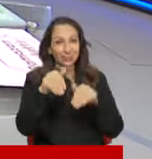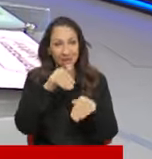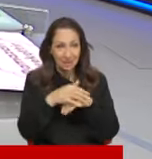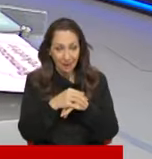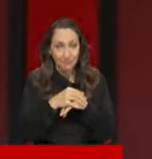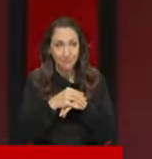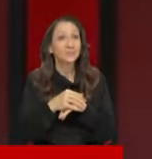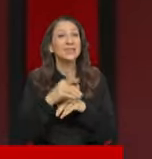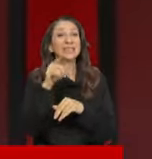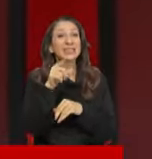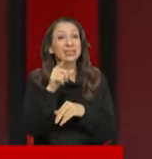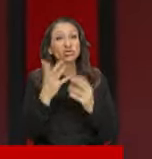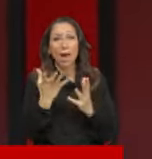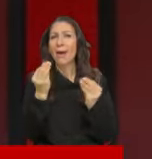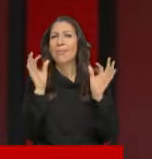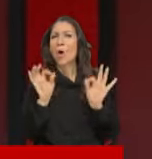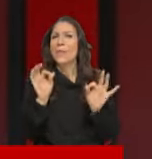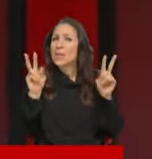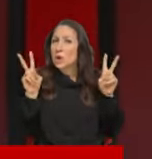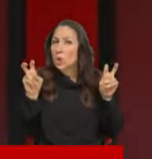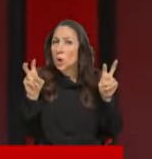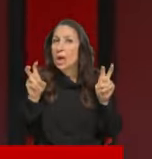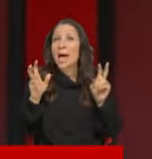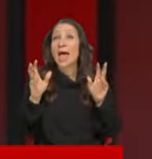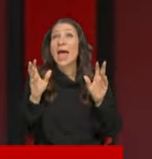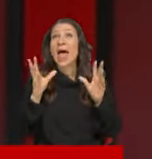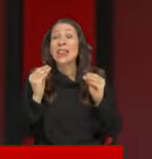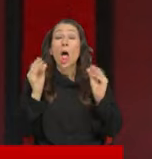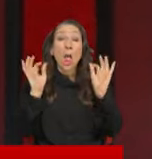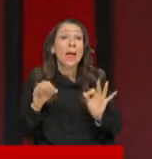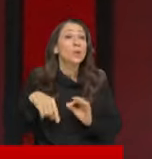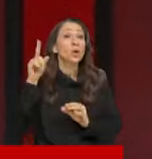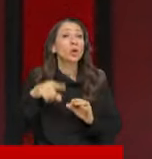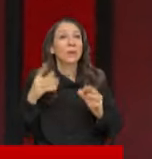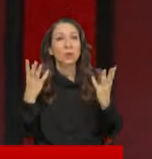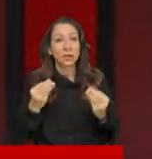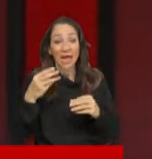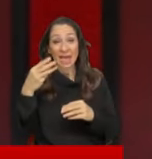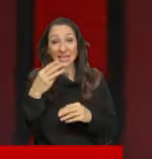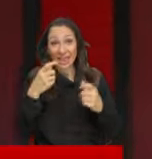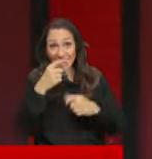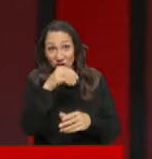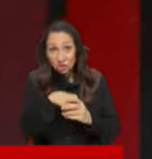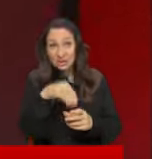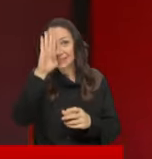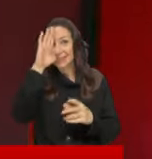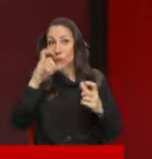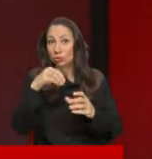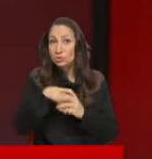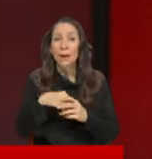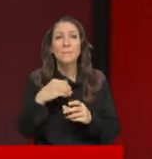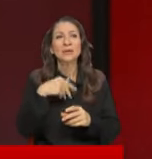seçimlerinde sizce en önemli konu önemli gündem ne olacaktır Esenler için İstanbul için ne